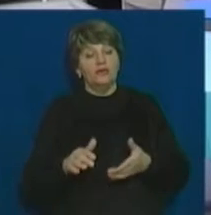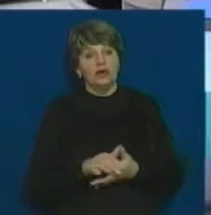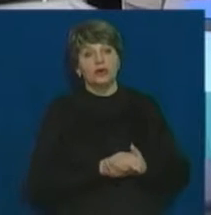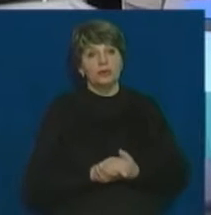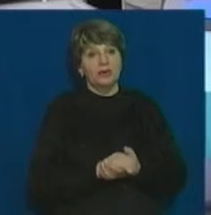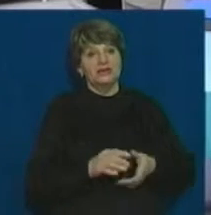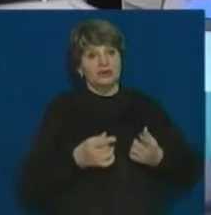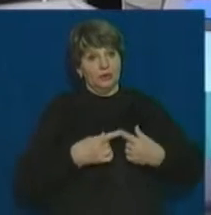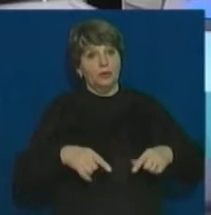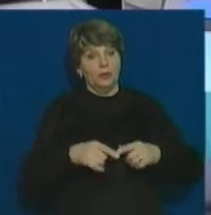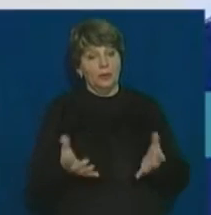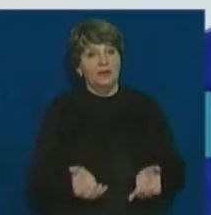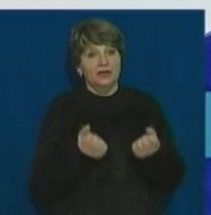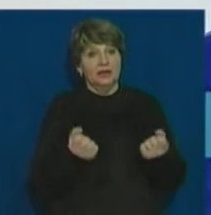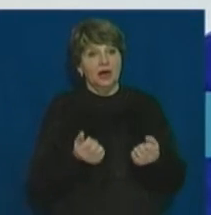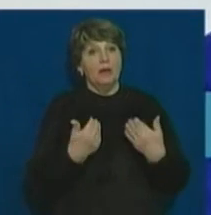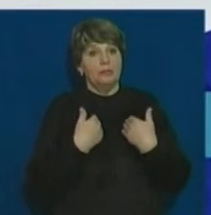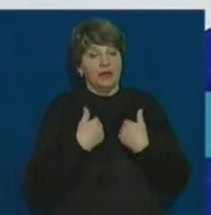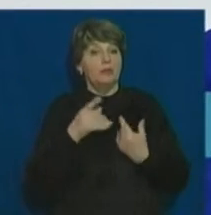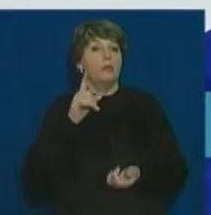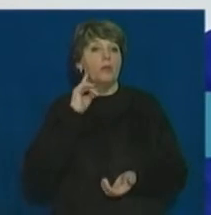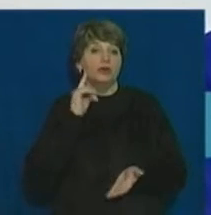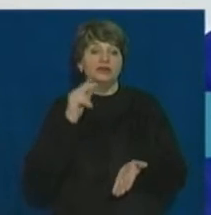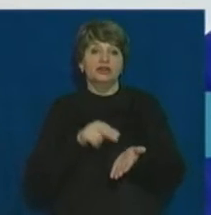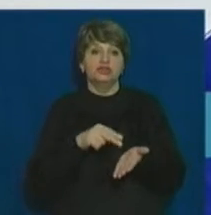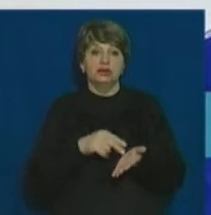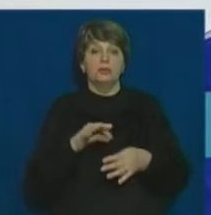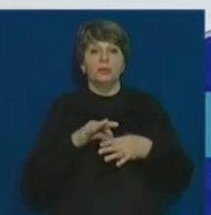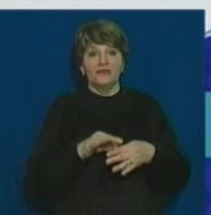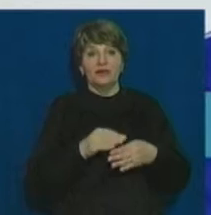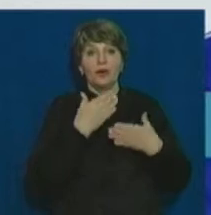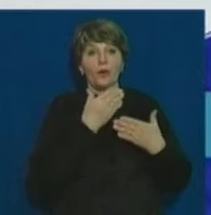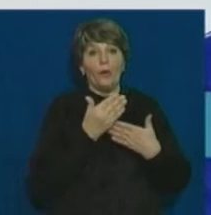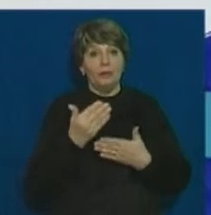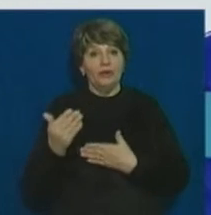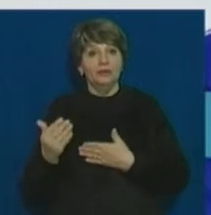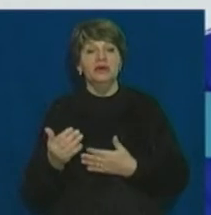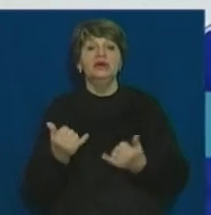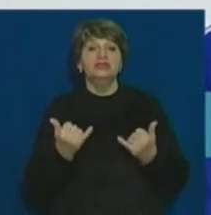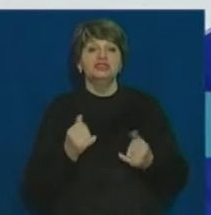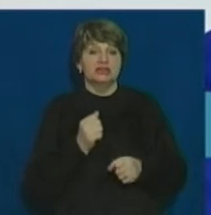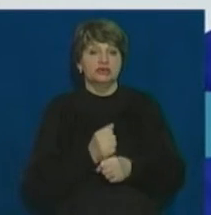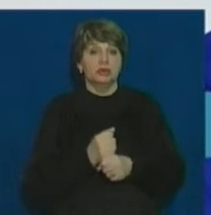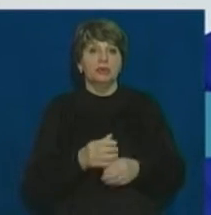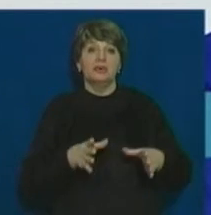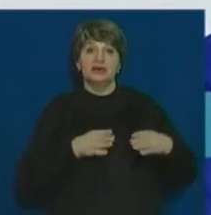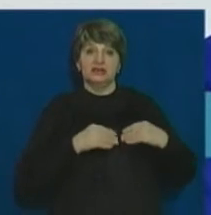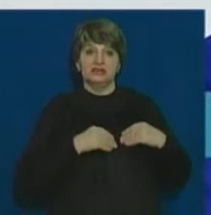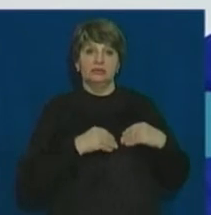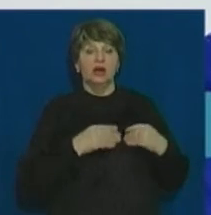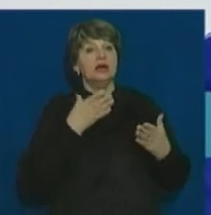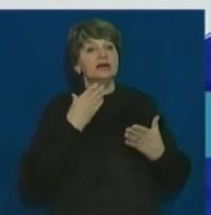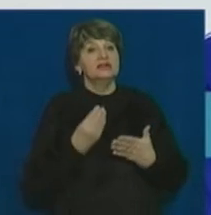Якби ми зголосилися, ми і молода Черкащина, вони опитування провести, але ми все робимо зараз разом. Ми, звісно,